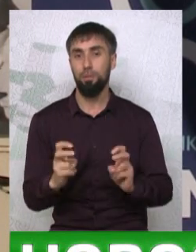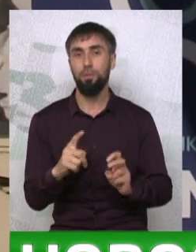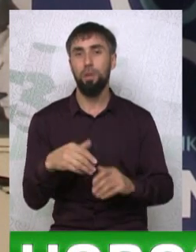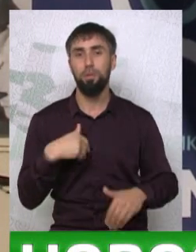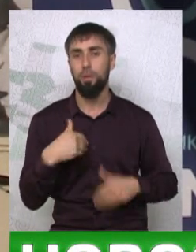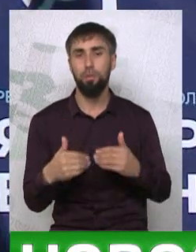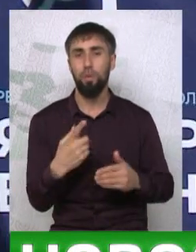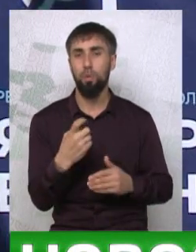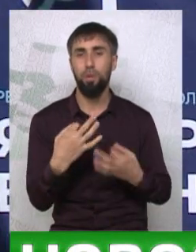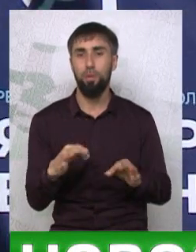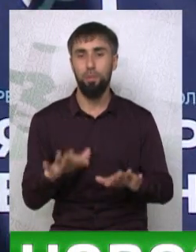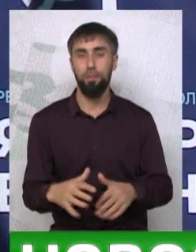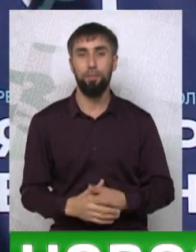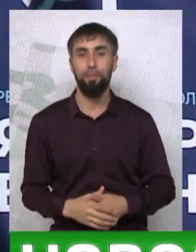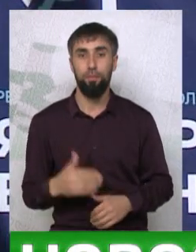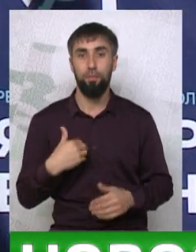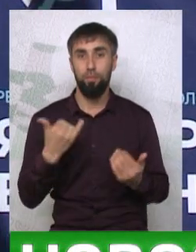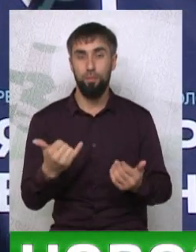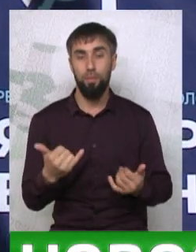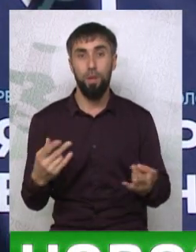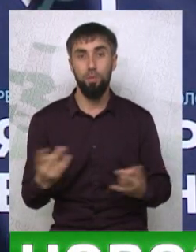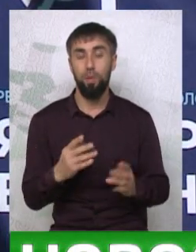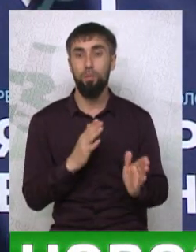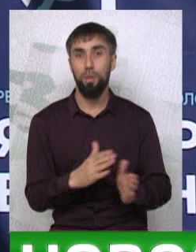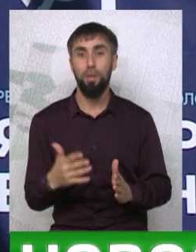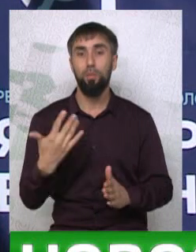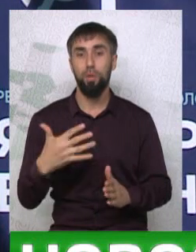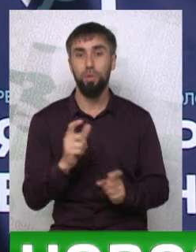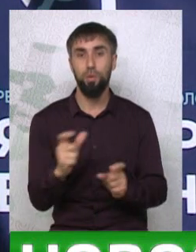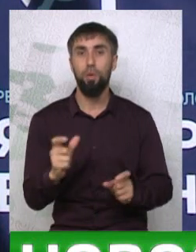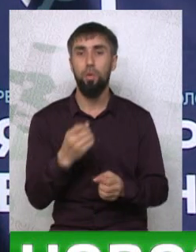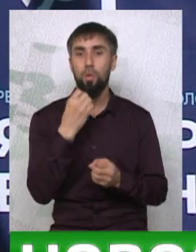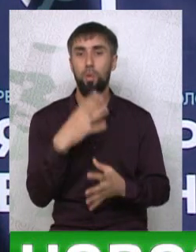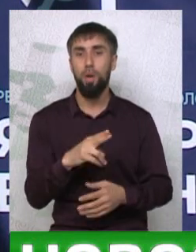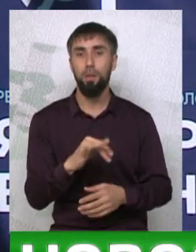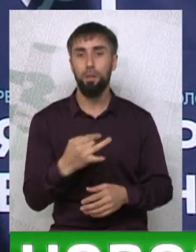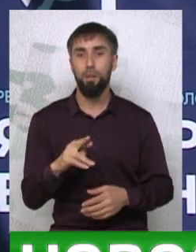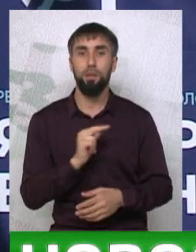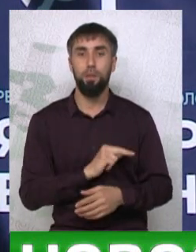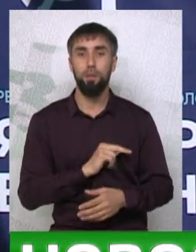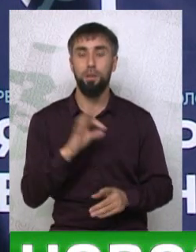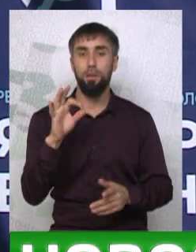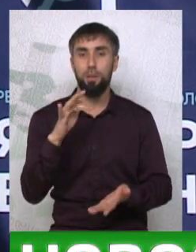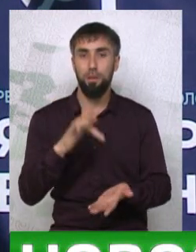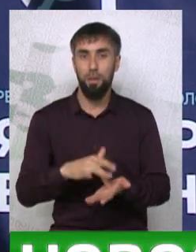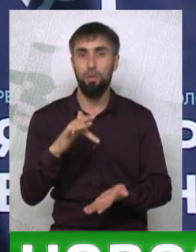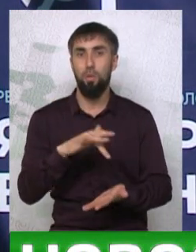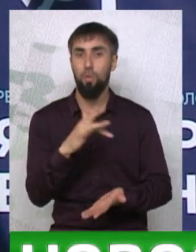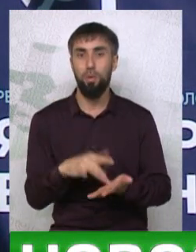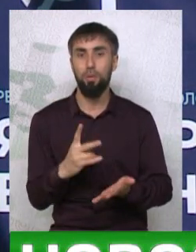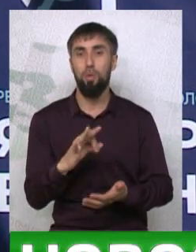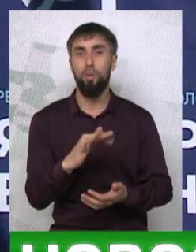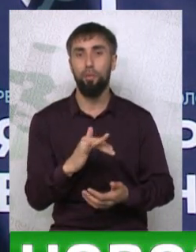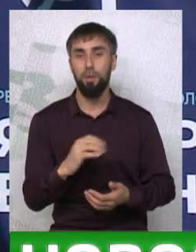100 вакансий. Нам на данный момент требуется порядка 50 человек с хорошей дикцией. Работа в центре город на Зрань. В